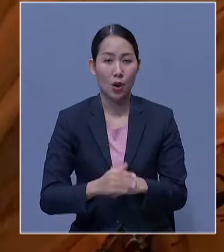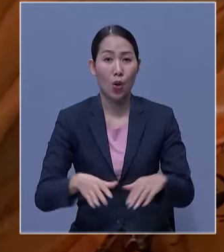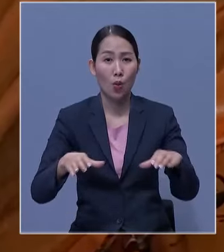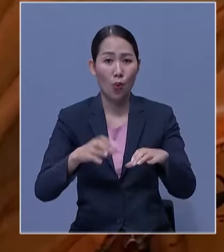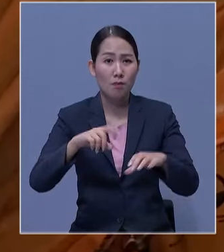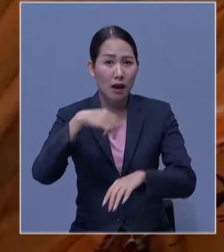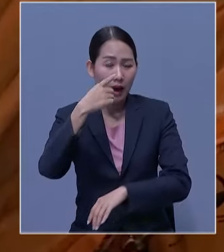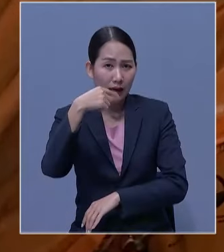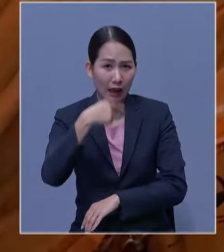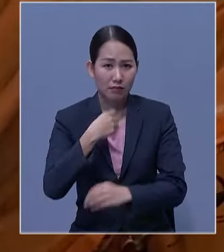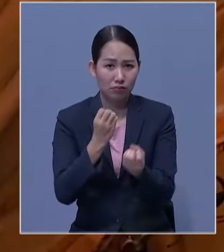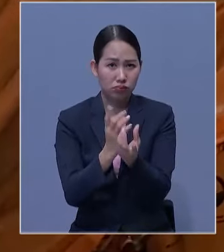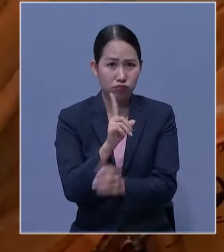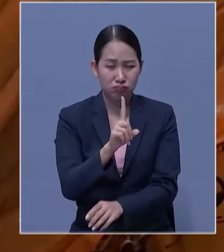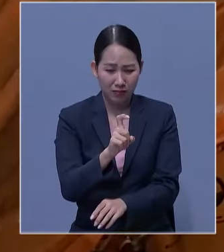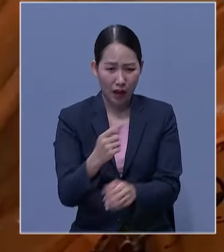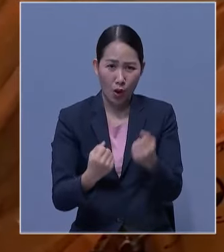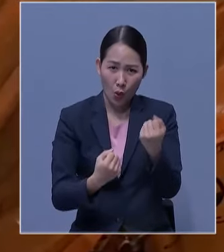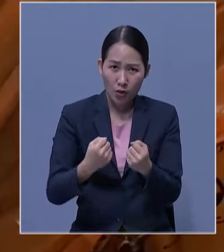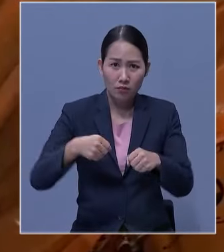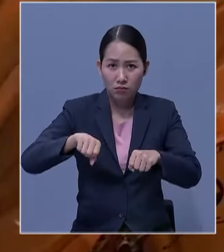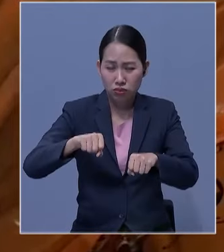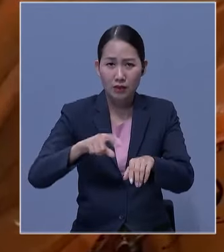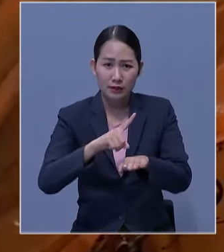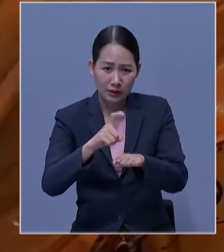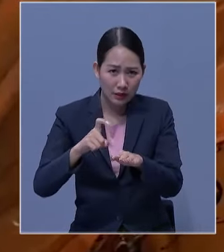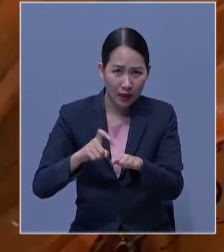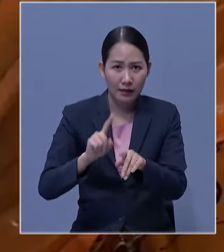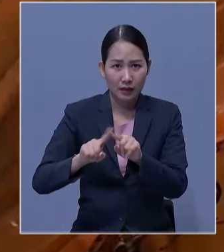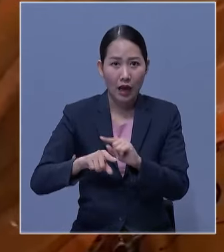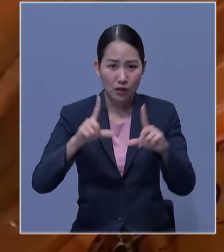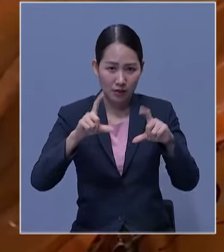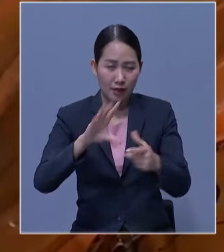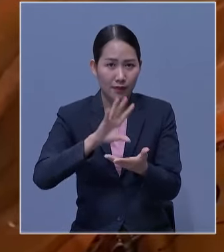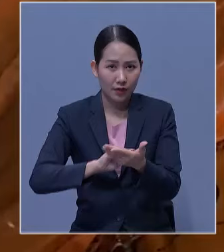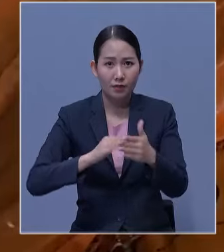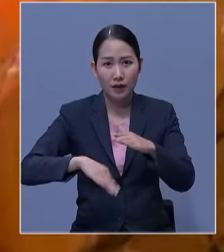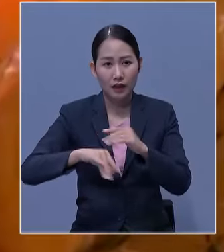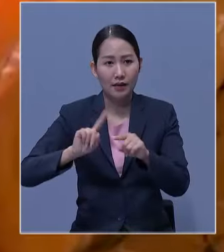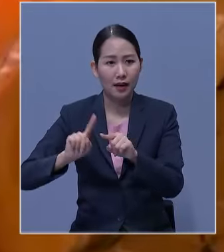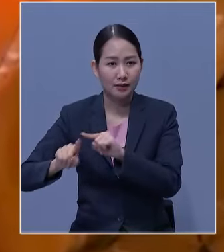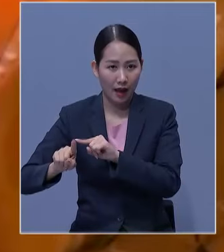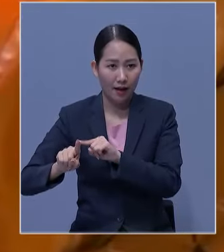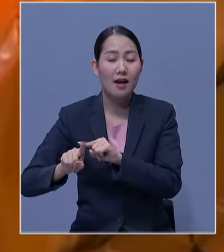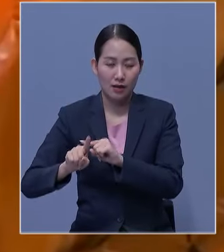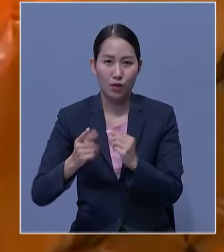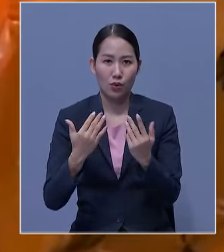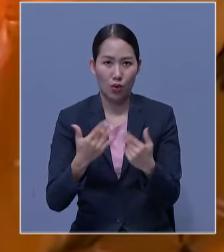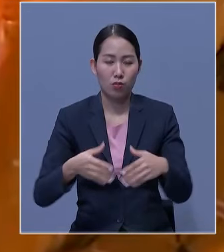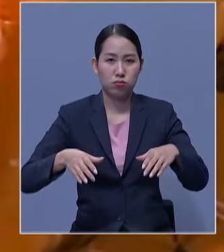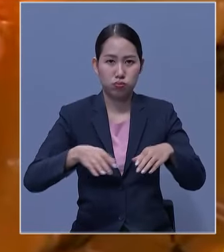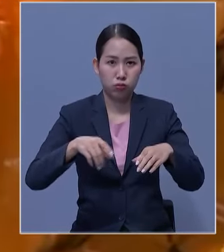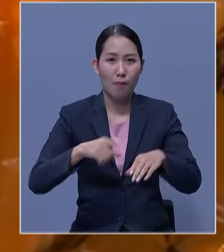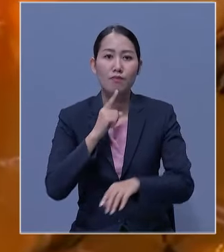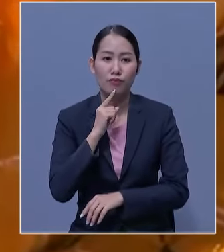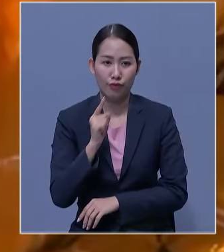้งความอัวปหลกฐานเพื่อไปดำเนินการฟ้องร้องเรีกคาเสียหายกับหนวยงานที่รับพชชอบต่ไปก็เหบอกว่าตอนนี้